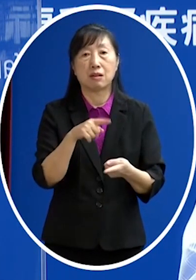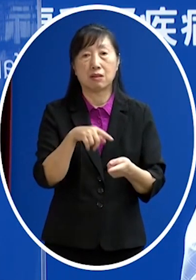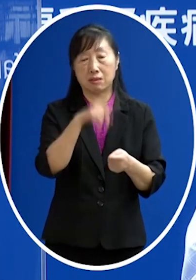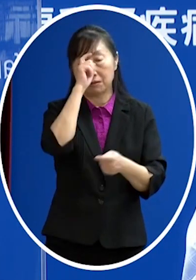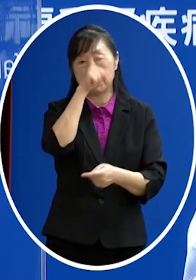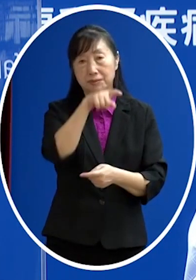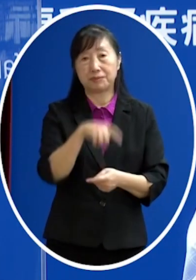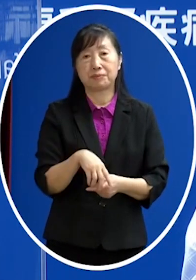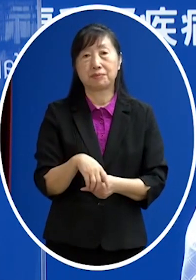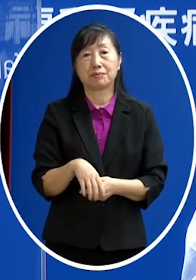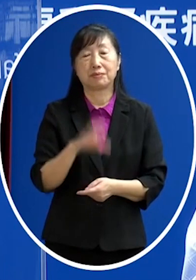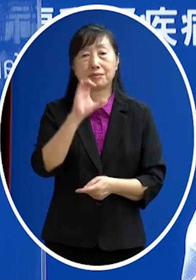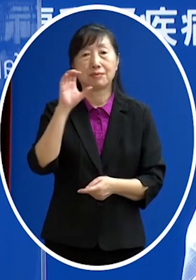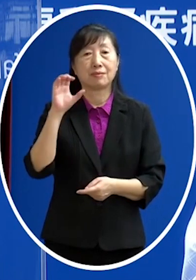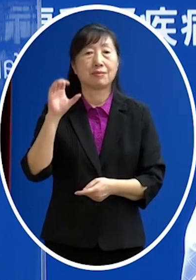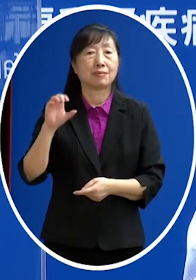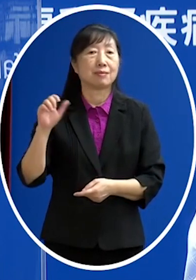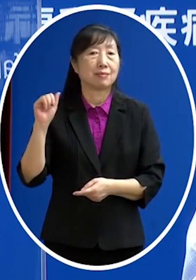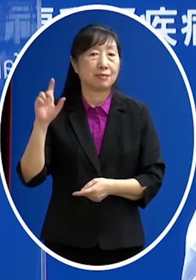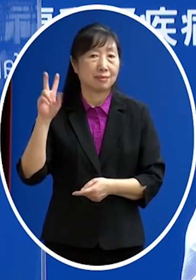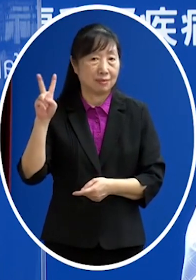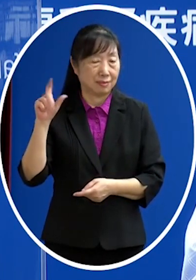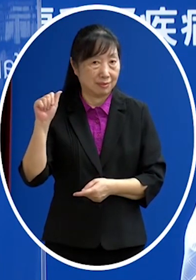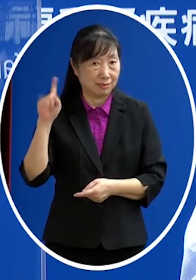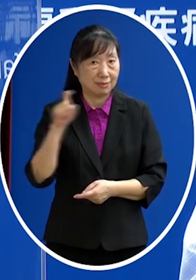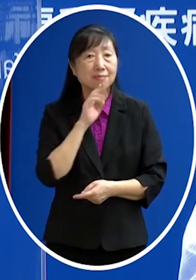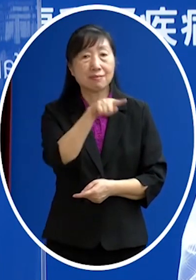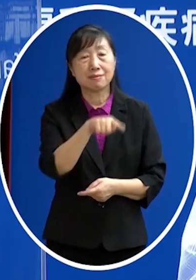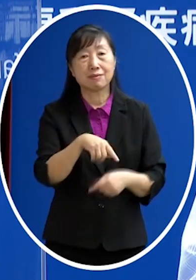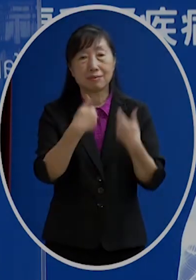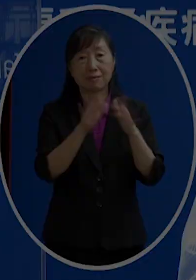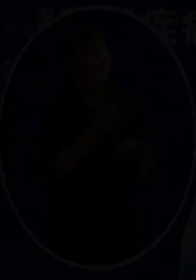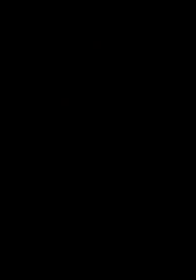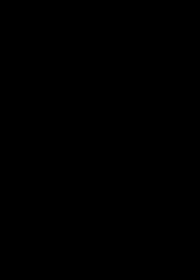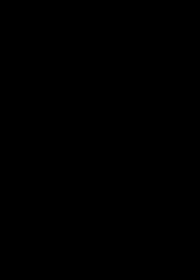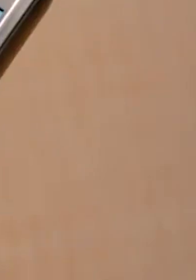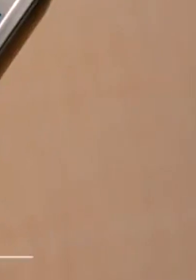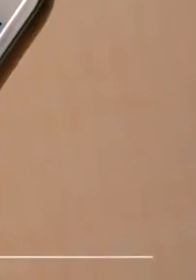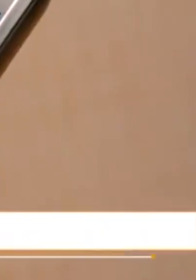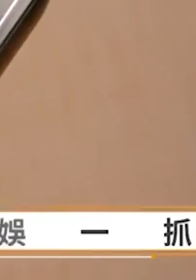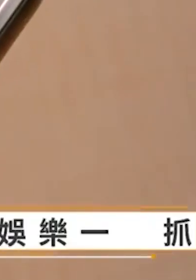也不要因为有其他的因素而干扰了我们进货的一个时程。